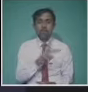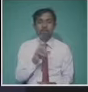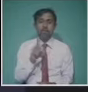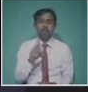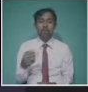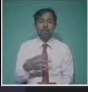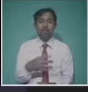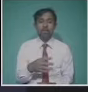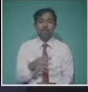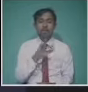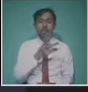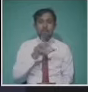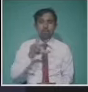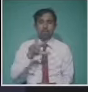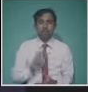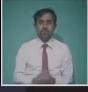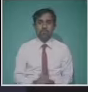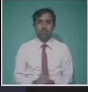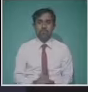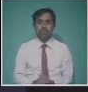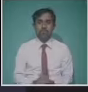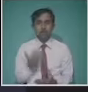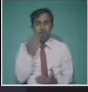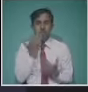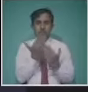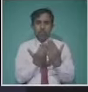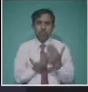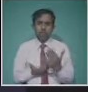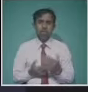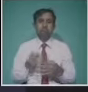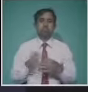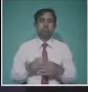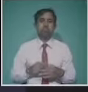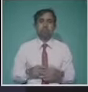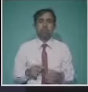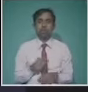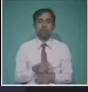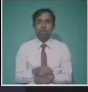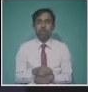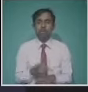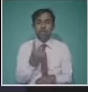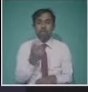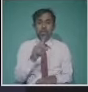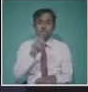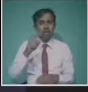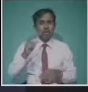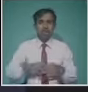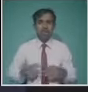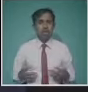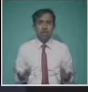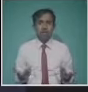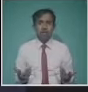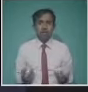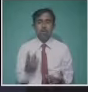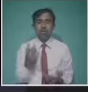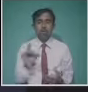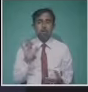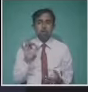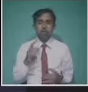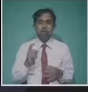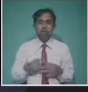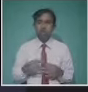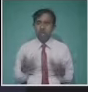දින 98යි. එතකොට මේකෙන් පේනවා මෙච්චර ප්‍රශ්න තිබිච්ච වෙලාවක. දැන් 2010 මෙහෙම ප්‍රශ්න තිබ්බේ නැහැ. 2015 ප්‍රශ්න